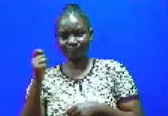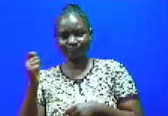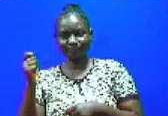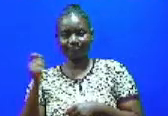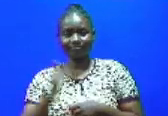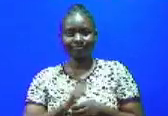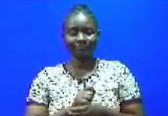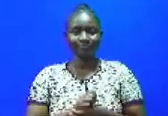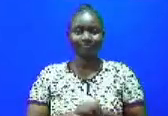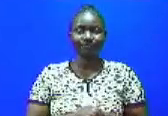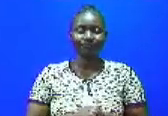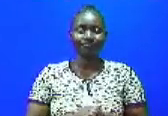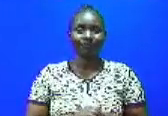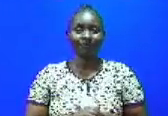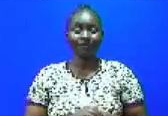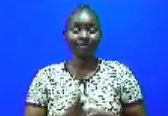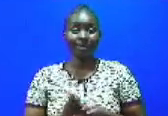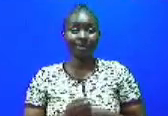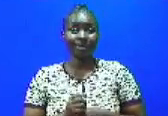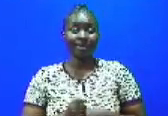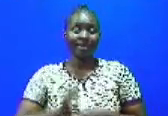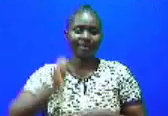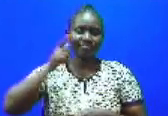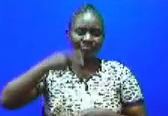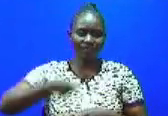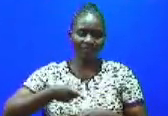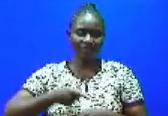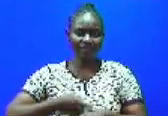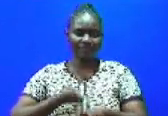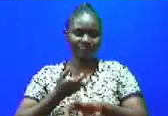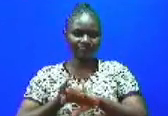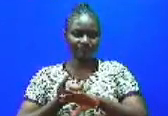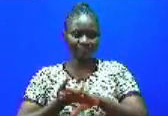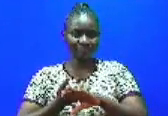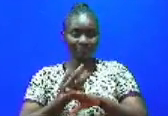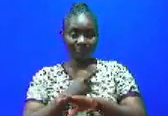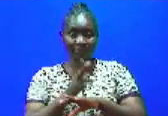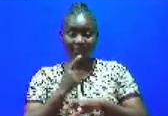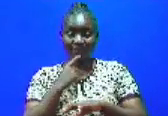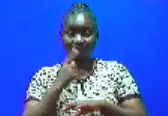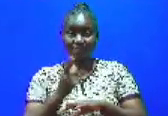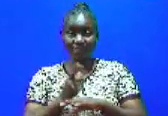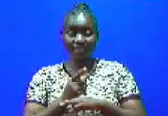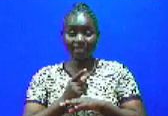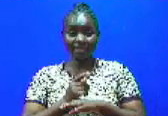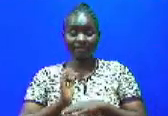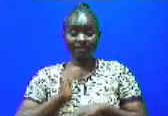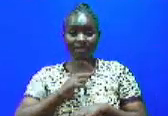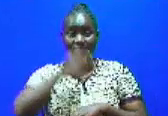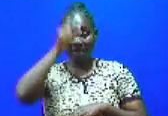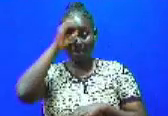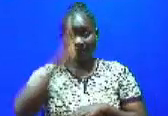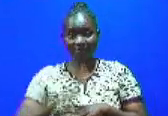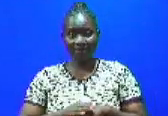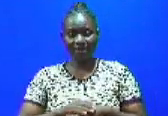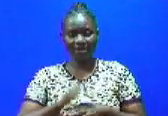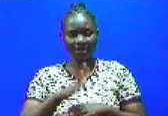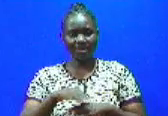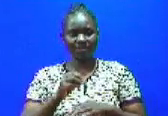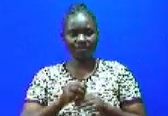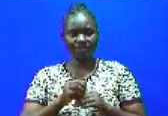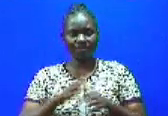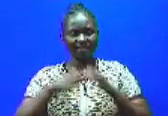bondo ama kutoka iga ko ngetibi oto ta basimba rati ka kitwa ko twarte mno mukam to ko kreti